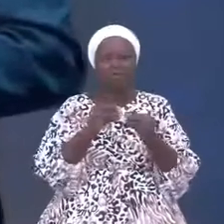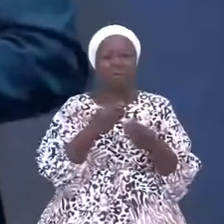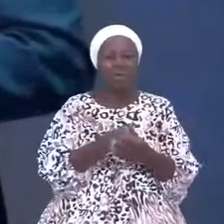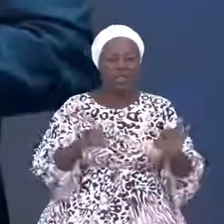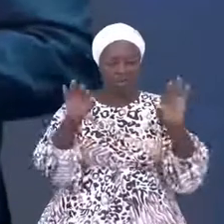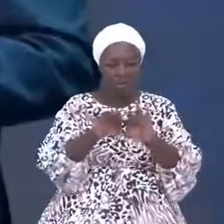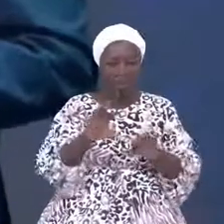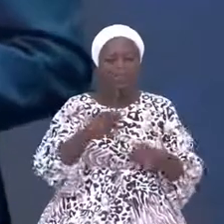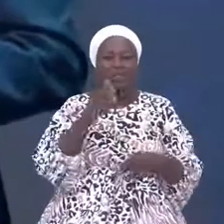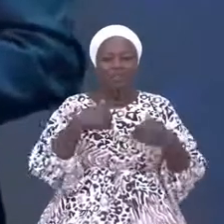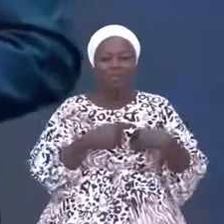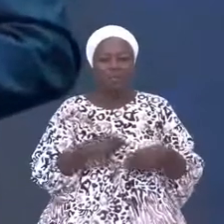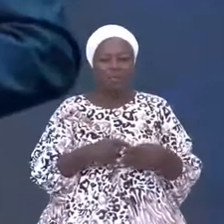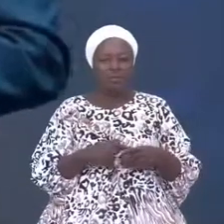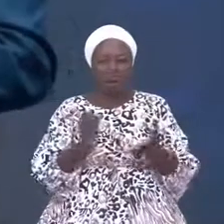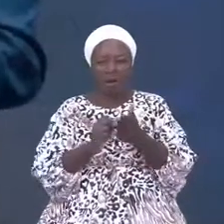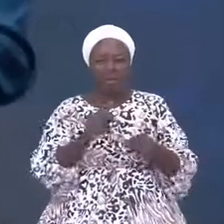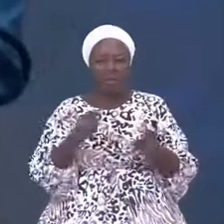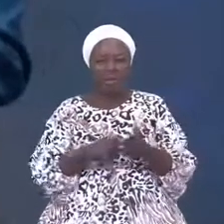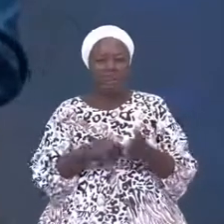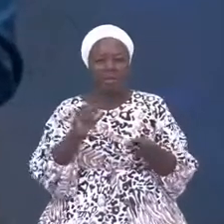plus 234,